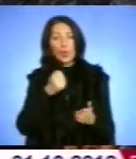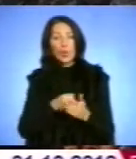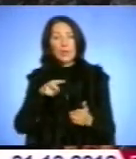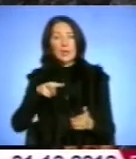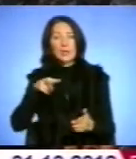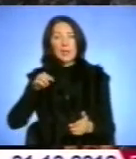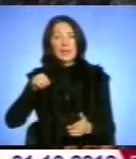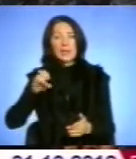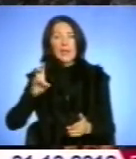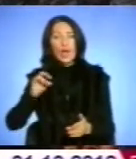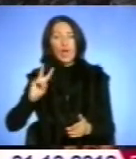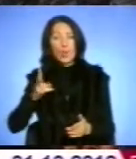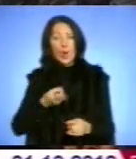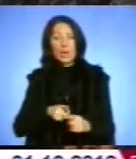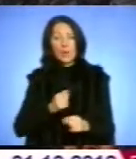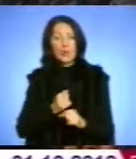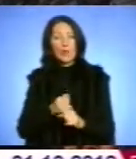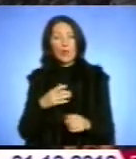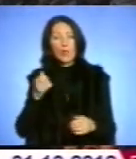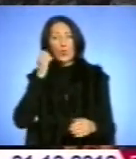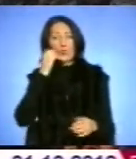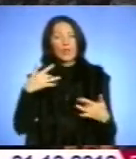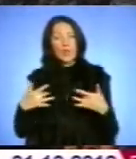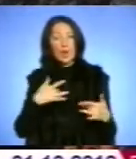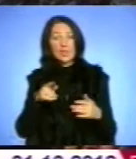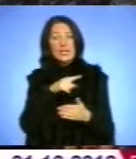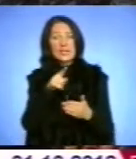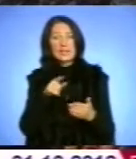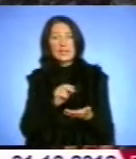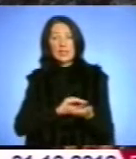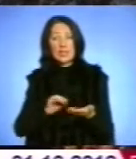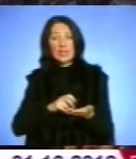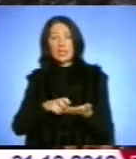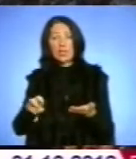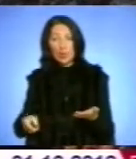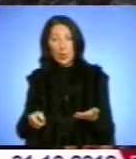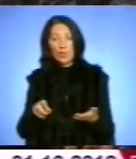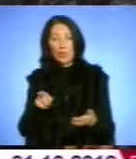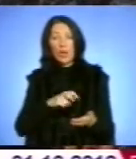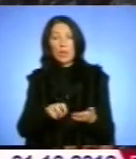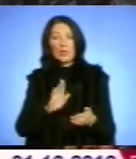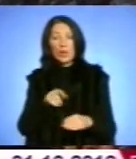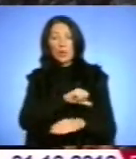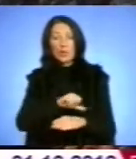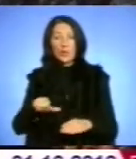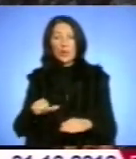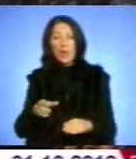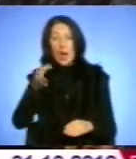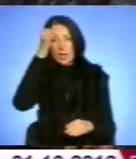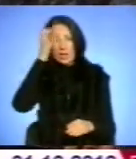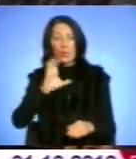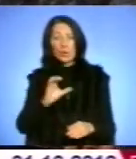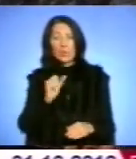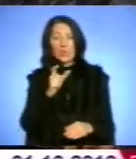працював у Москві в театрі. І з листом, той лист був адресований академіку Сахарову.